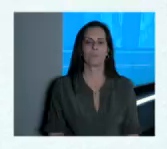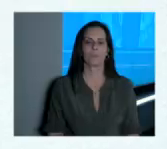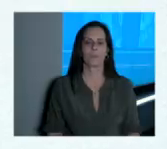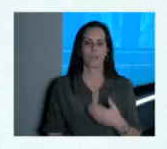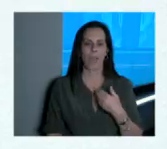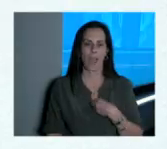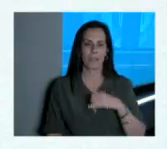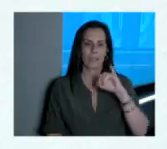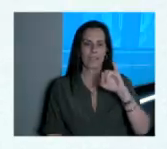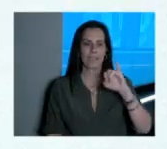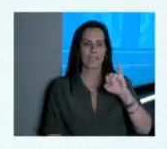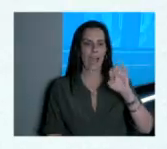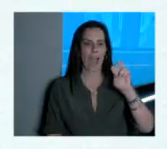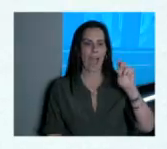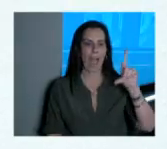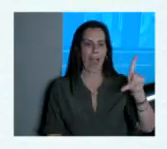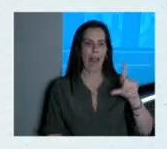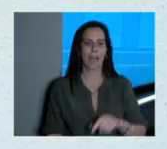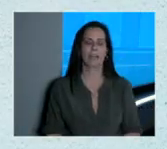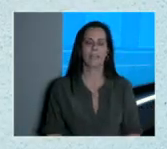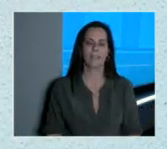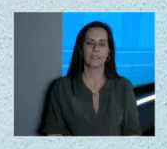אני יעל שחר, מ-ט' 3.